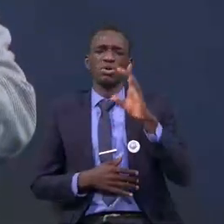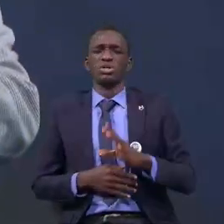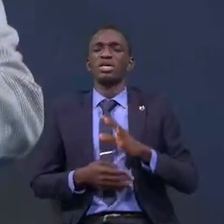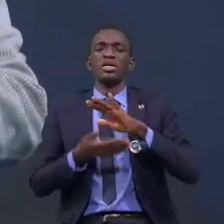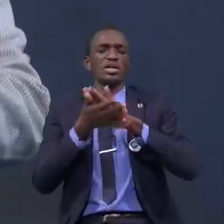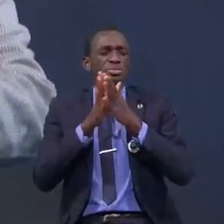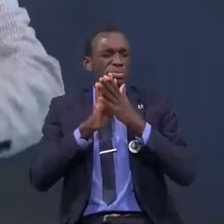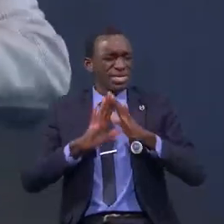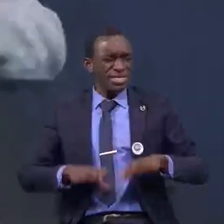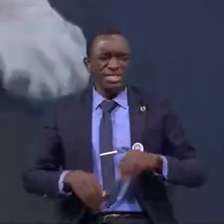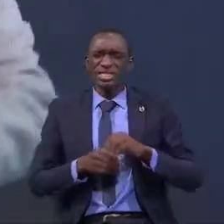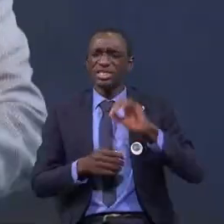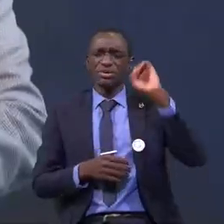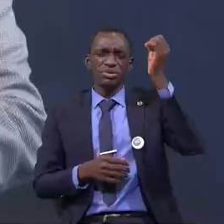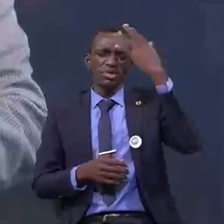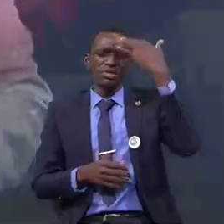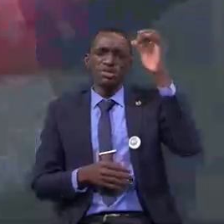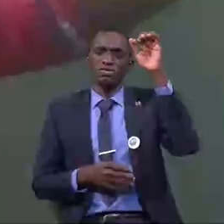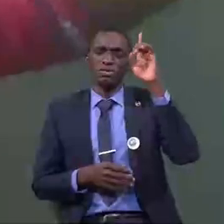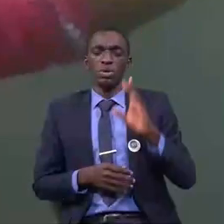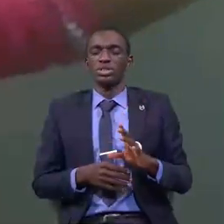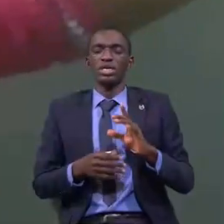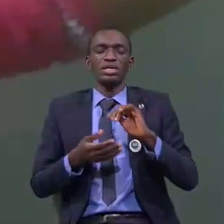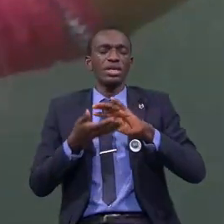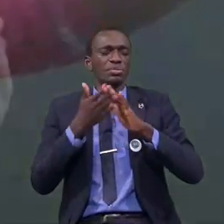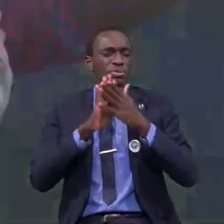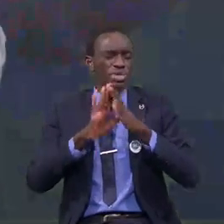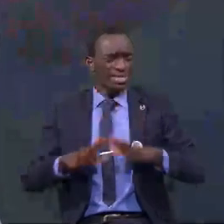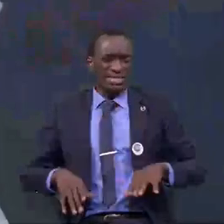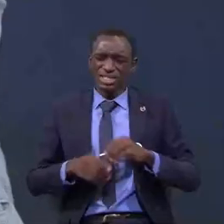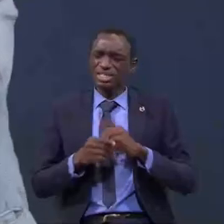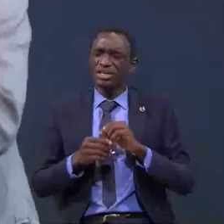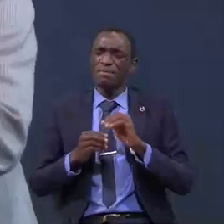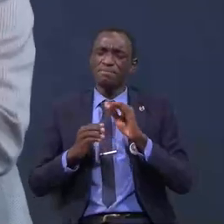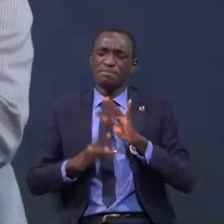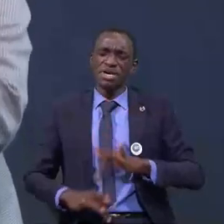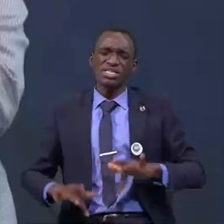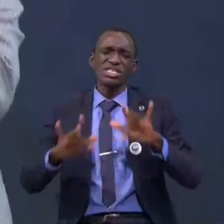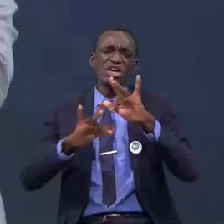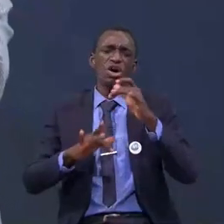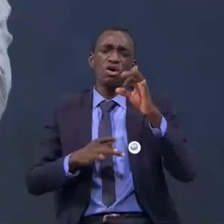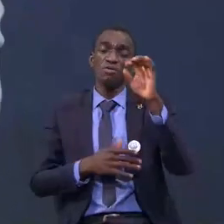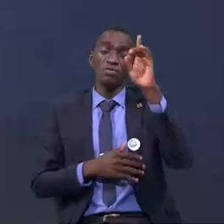la paix dans la grâce de Dieu, la paix dans la miséricorde de Dieu,